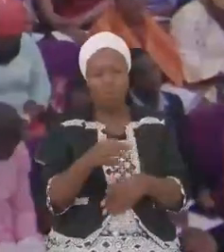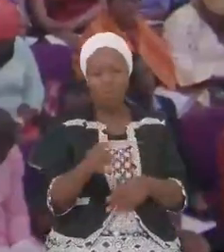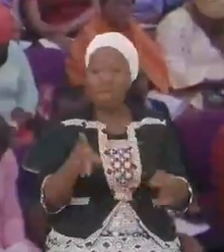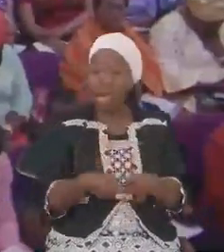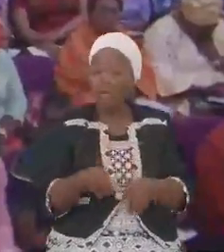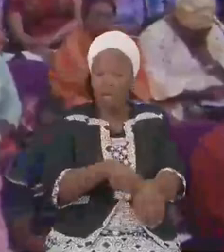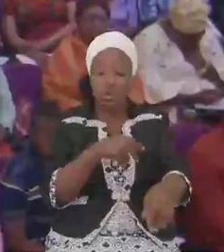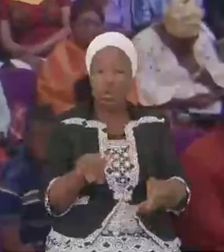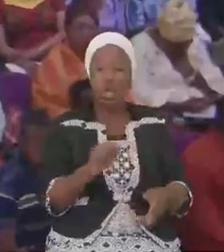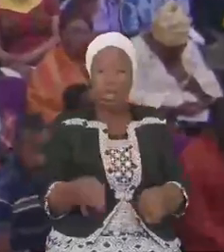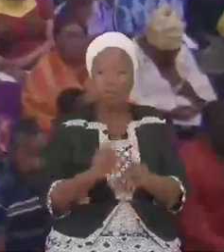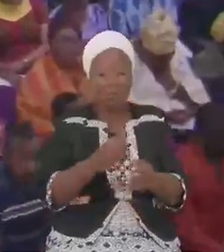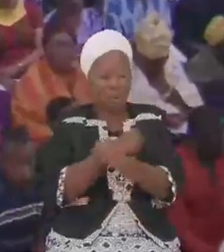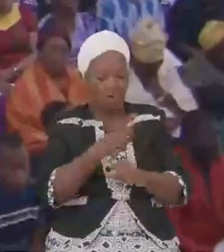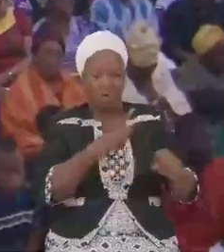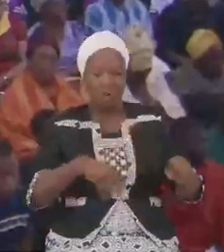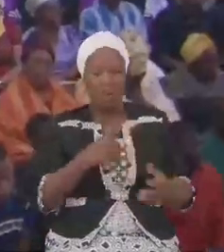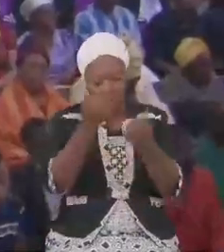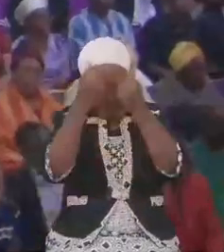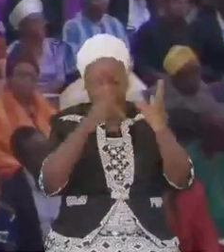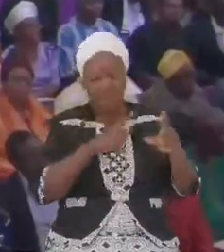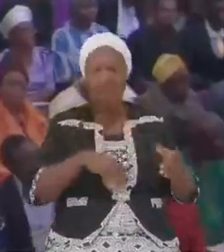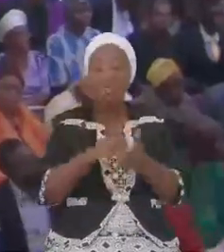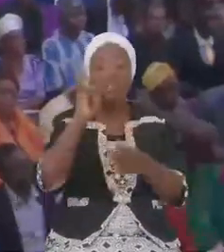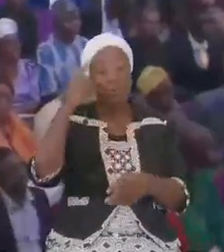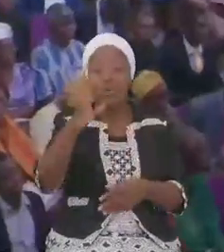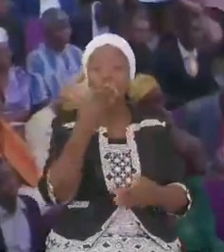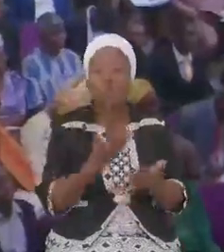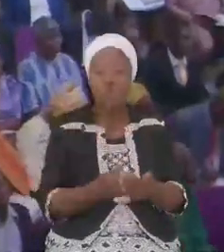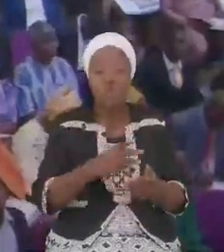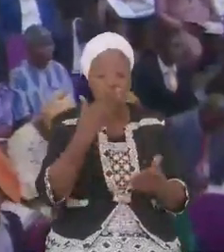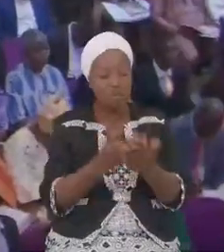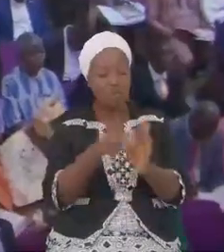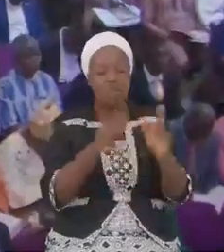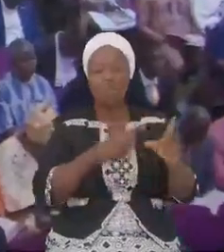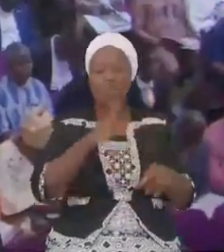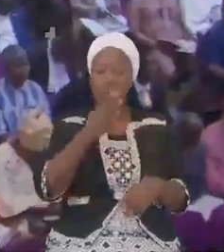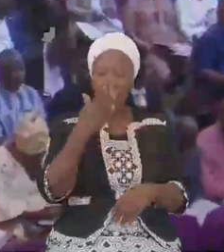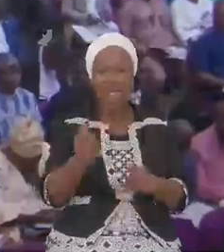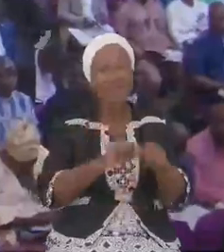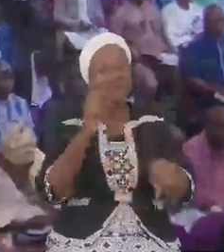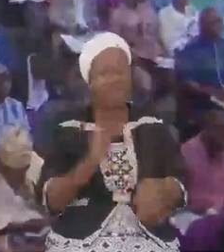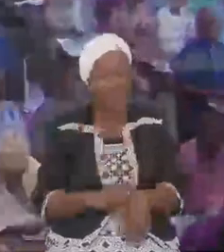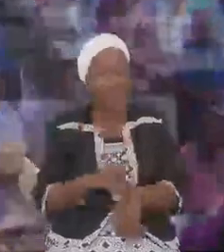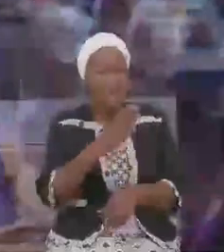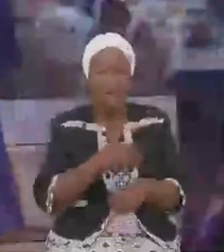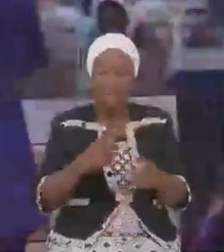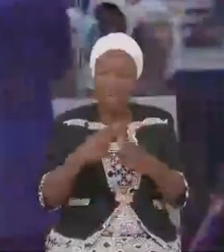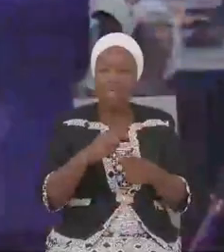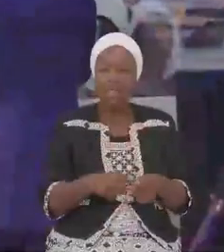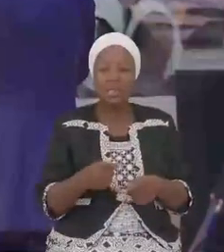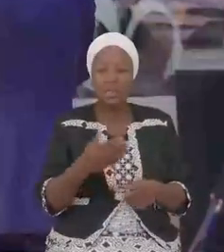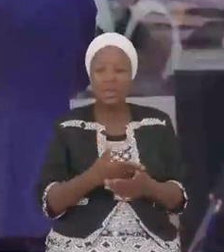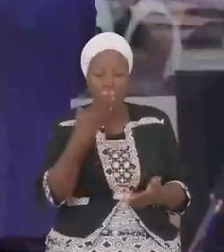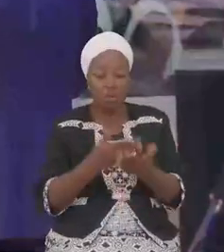crains le Seigneur, que tu l'aimes, c'est pour ton bien. Le bonheur, la bonté de Dieu sera là à tout moment. Les